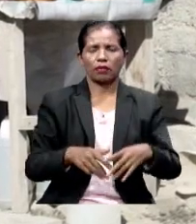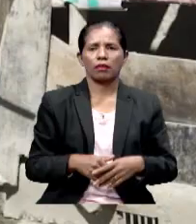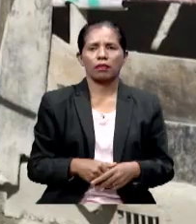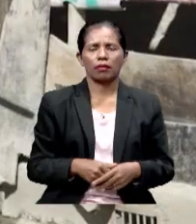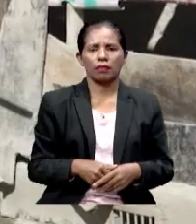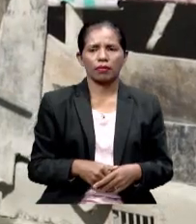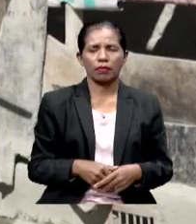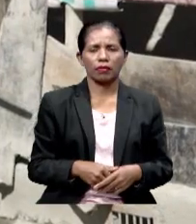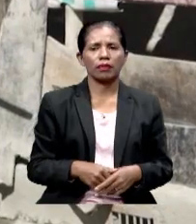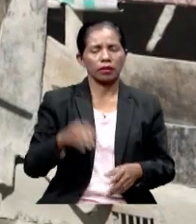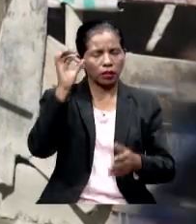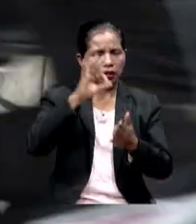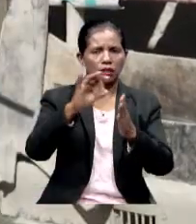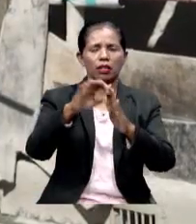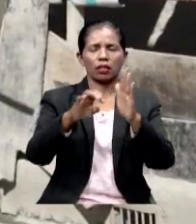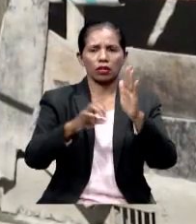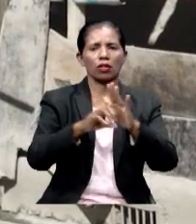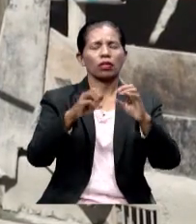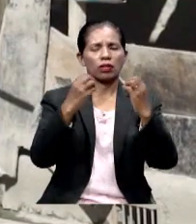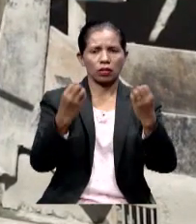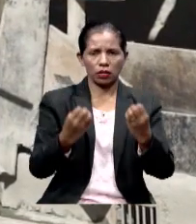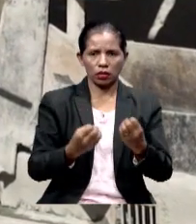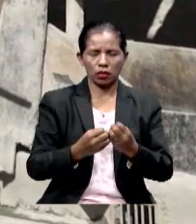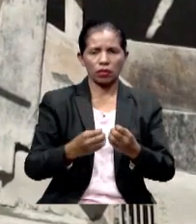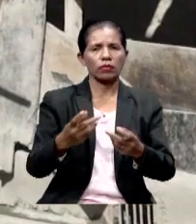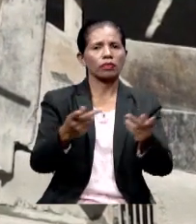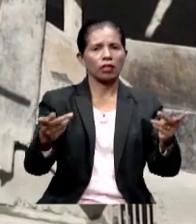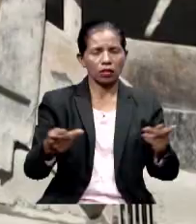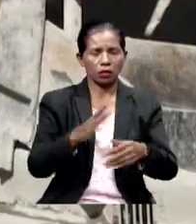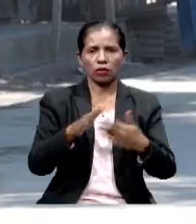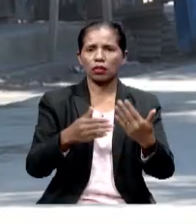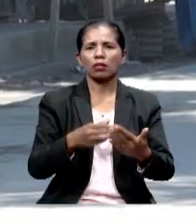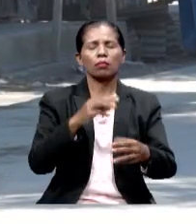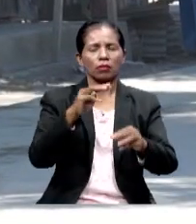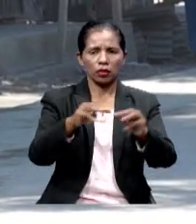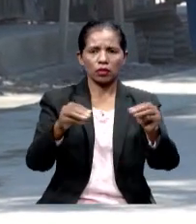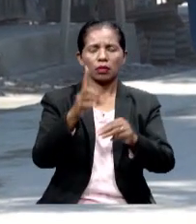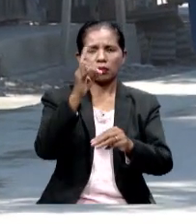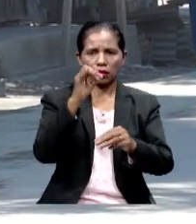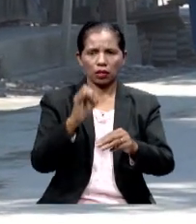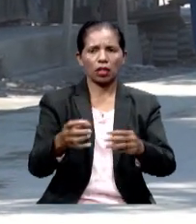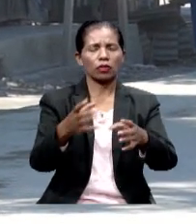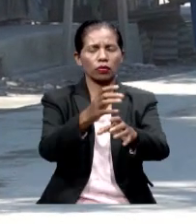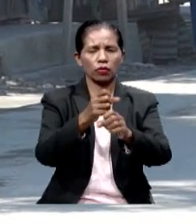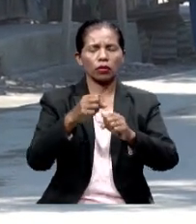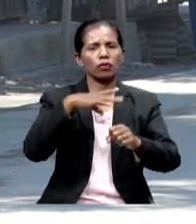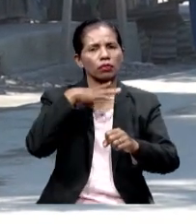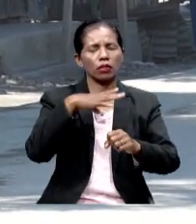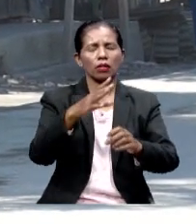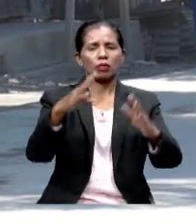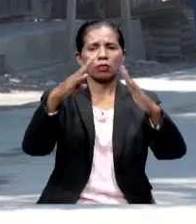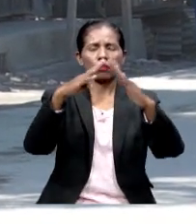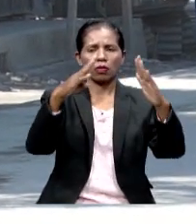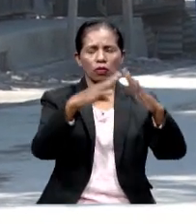estadu toponimia no organizasaun urbana orienta ona autorare municipio dili o di sobu baraka hirak nebe komunidade hari ia tasi